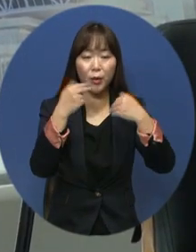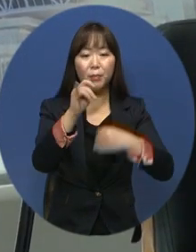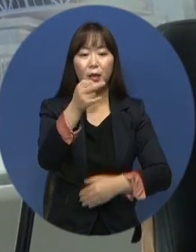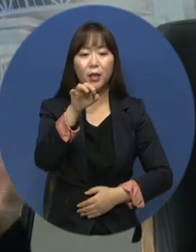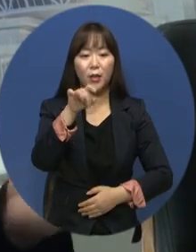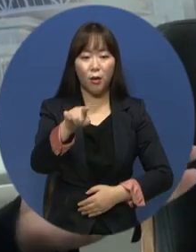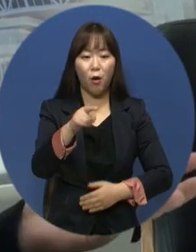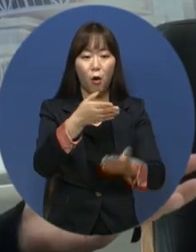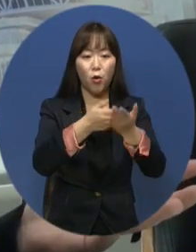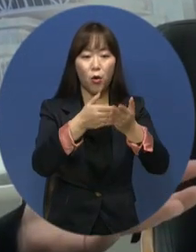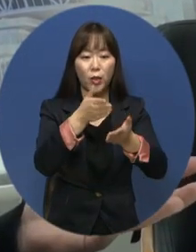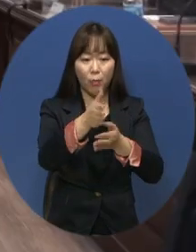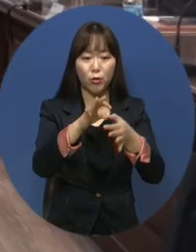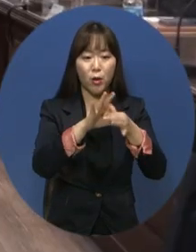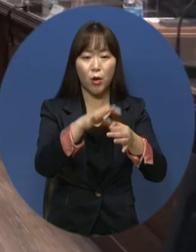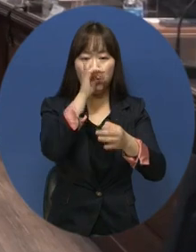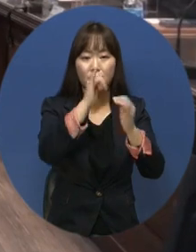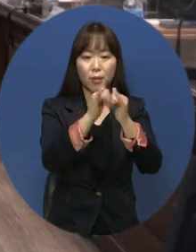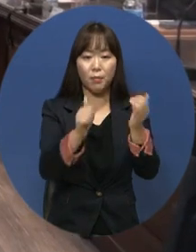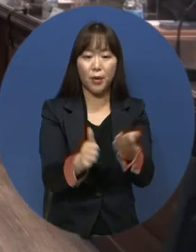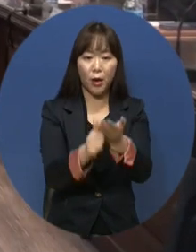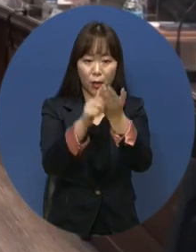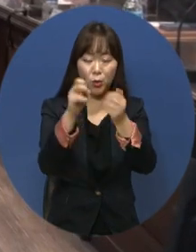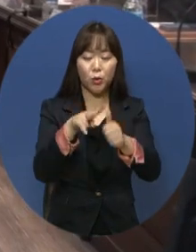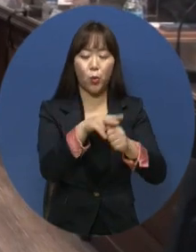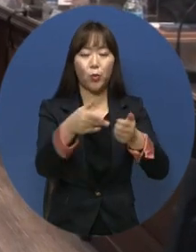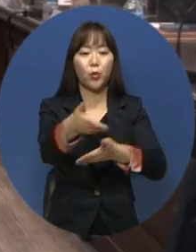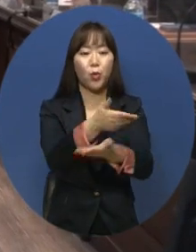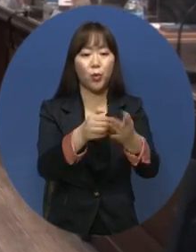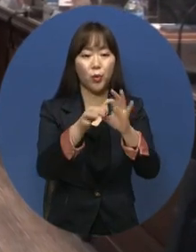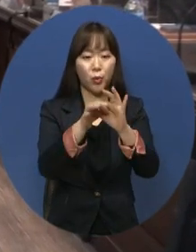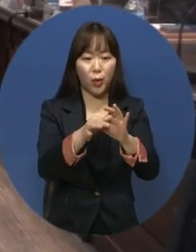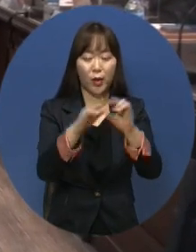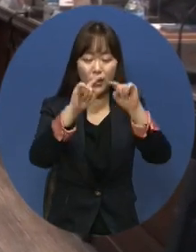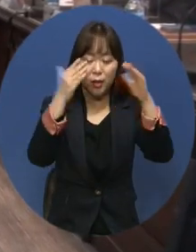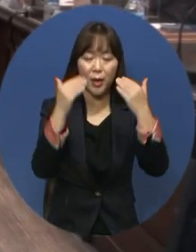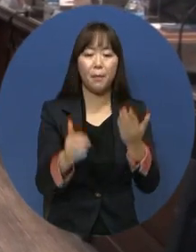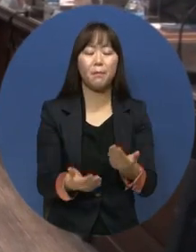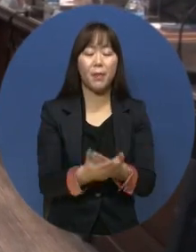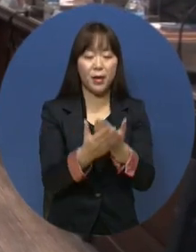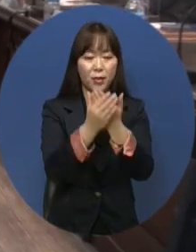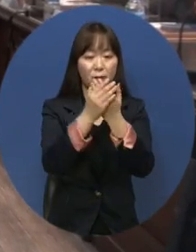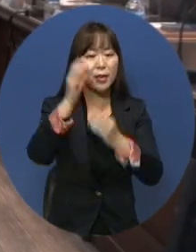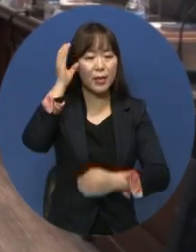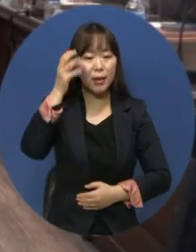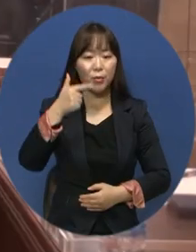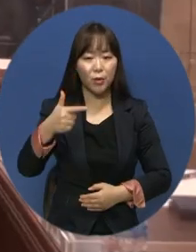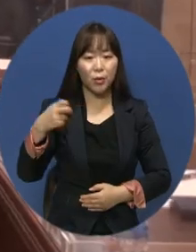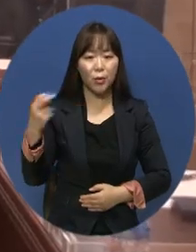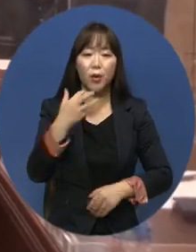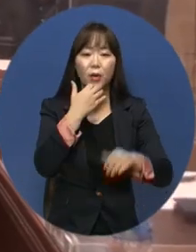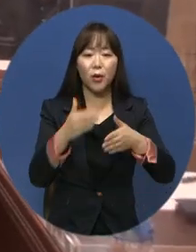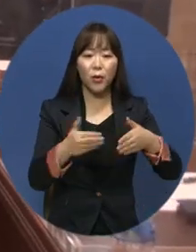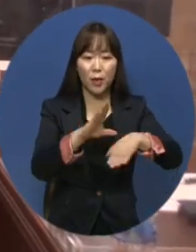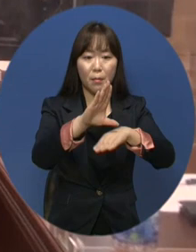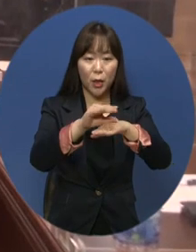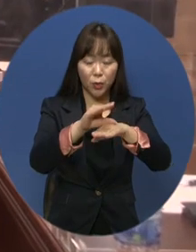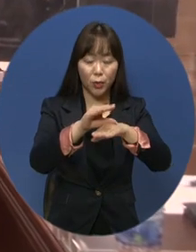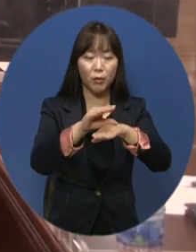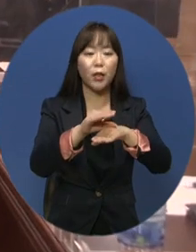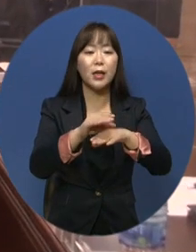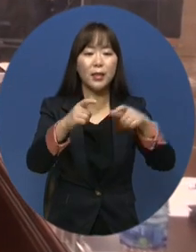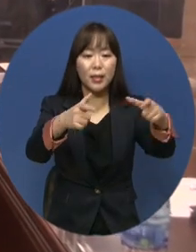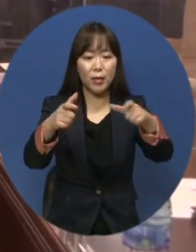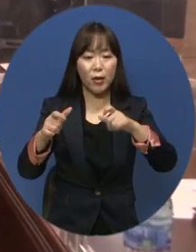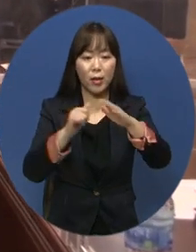확보를 중심으로 한 인재 양성 및 정보 교류를 통한 대학의 발전을 기대할 수 있으며 경기방송은